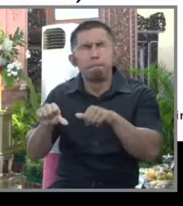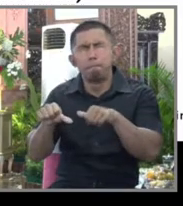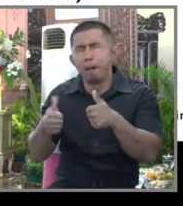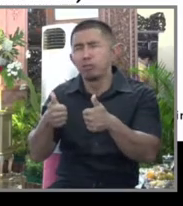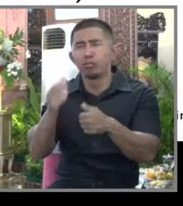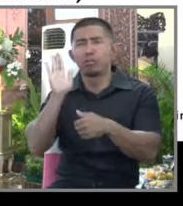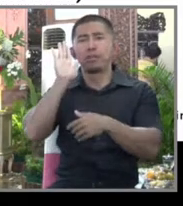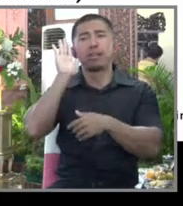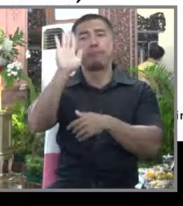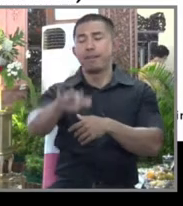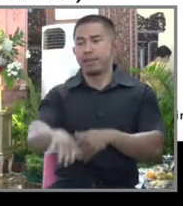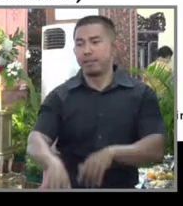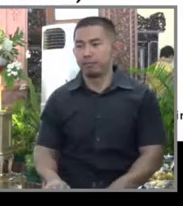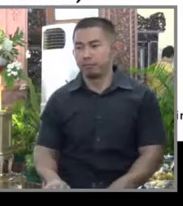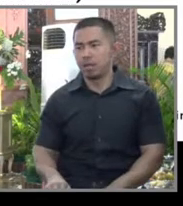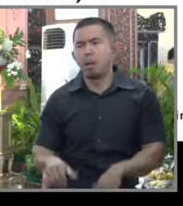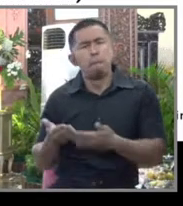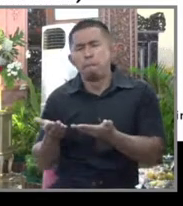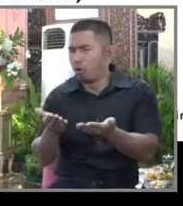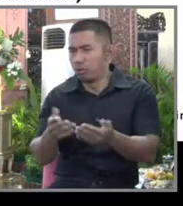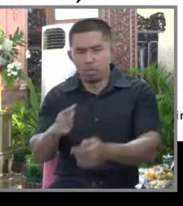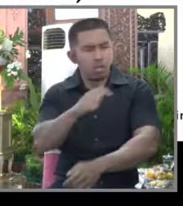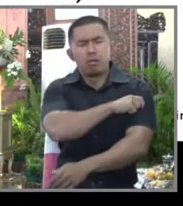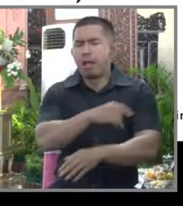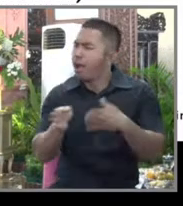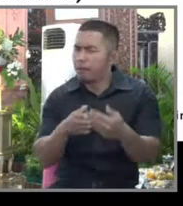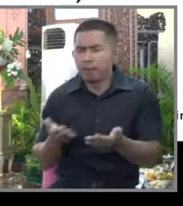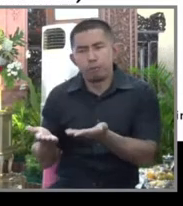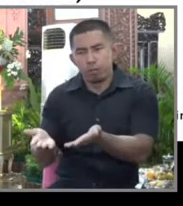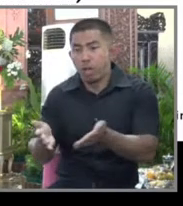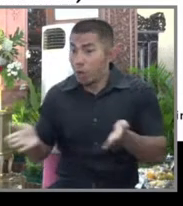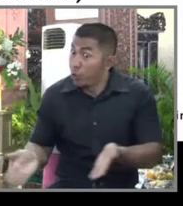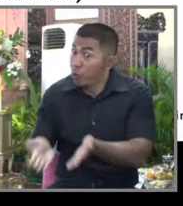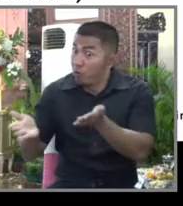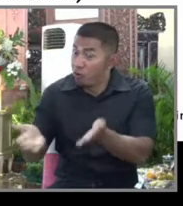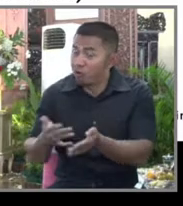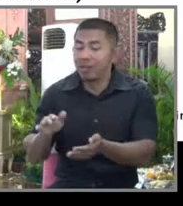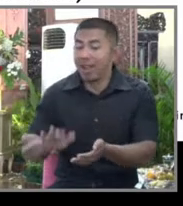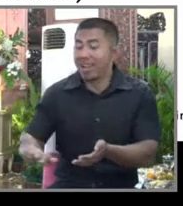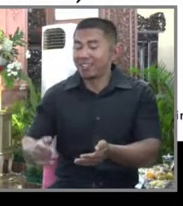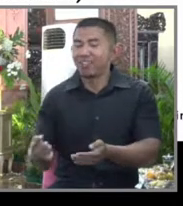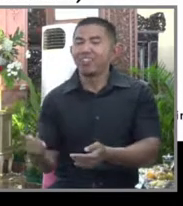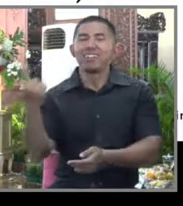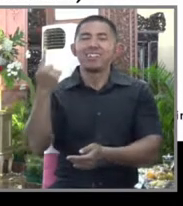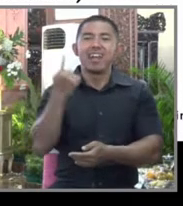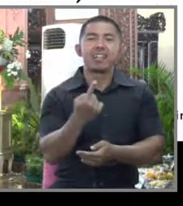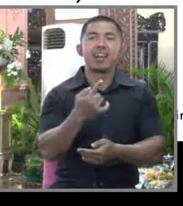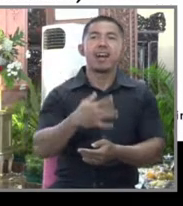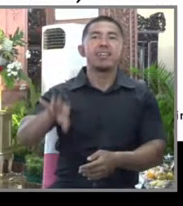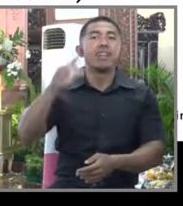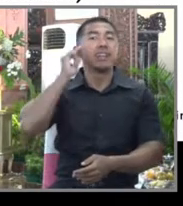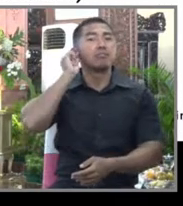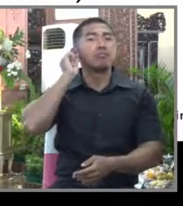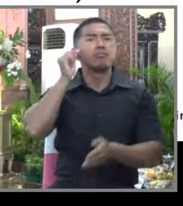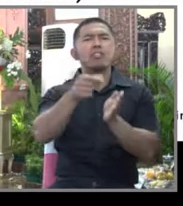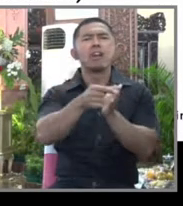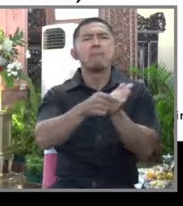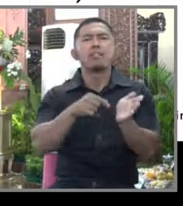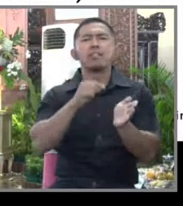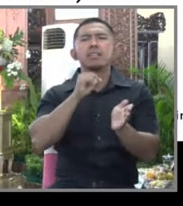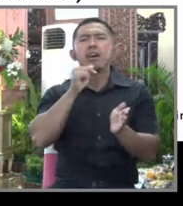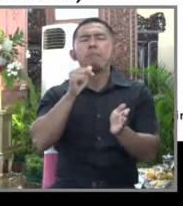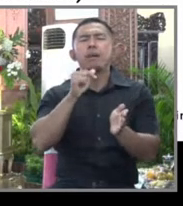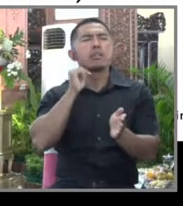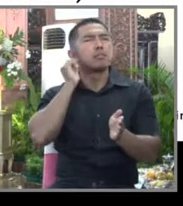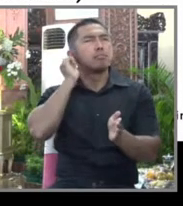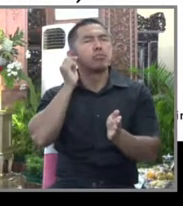kemudian hari ini yang kemudian kita dorong sehingga si anak ini datang dari itu ada ibu siapa itu yang dari Maroko